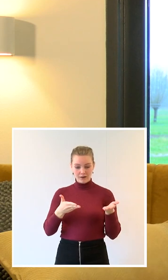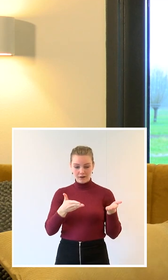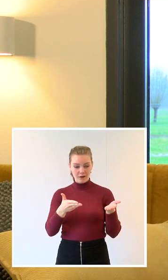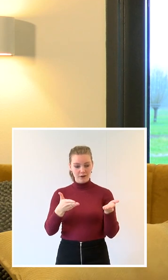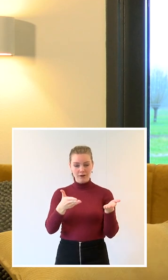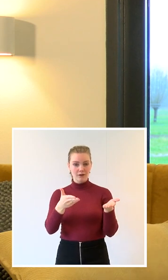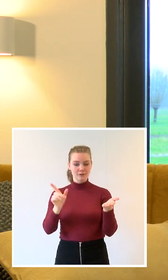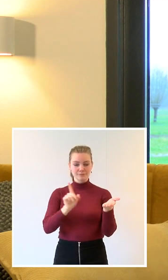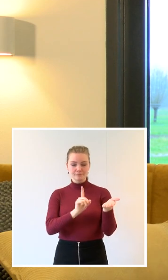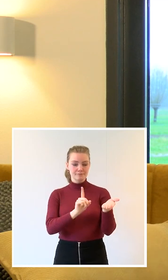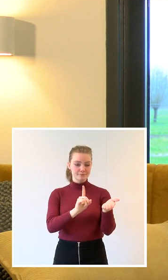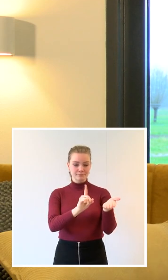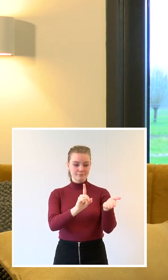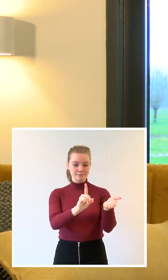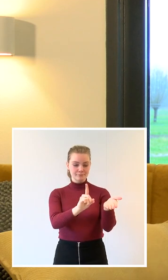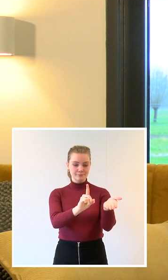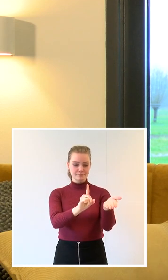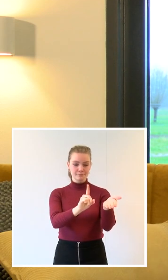de aanwezigheid van u te verlaten,